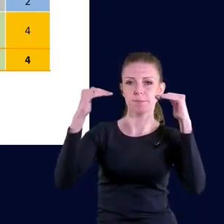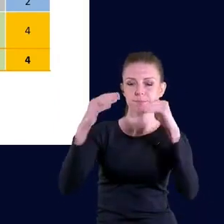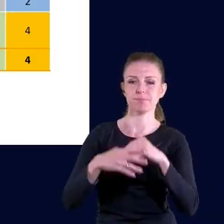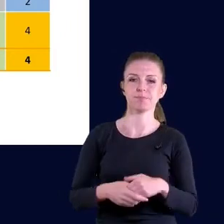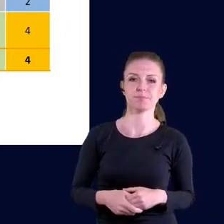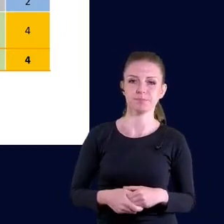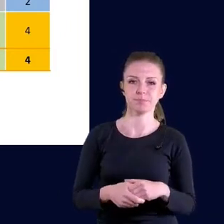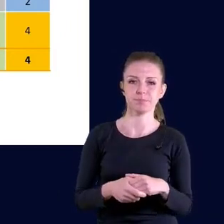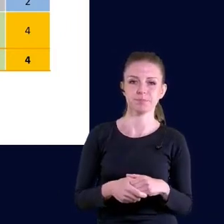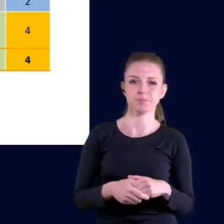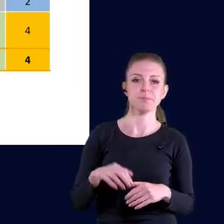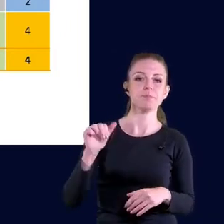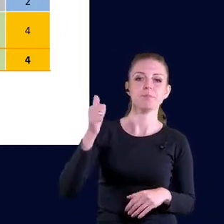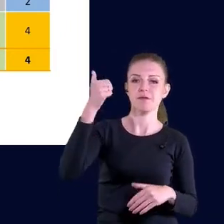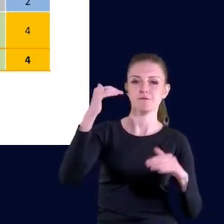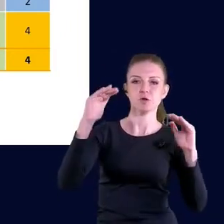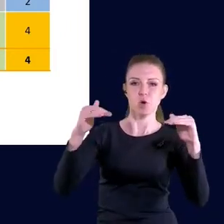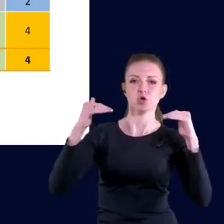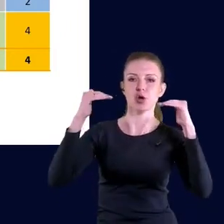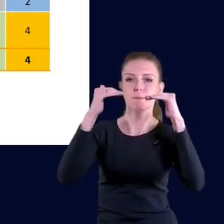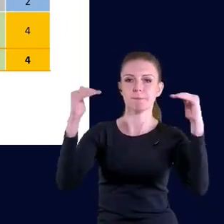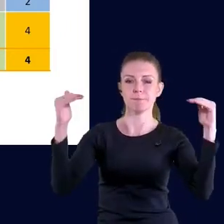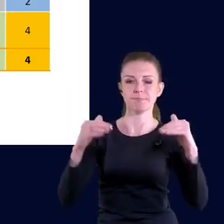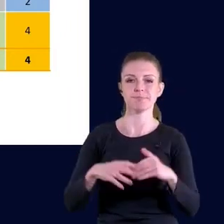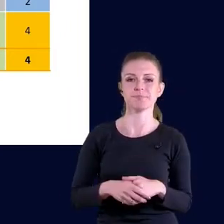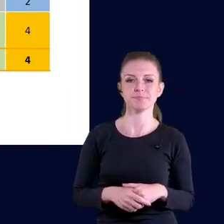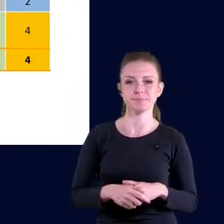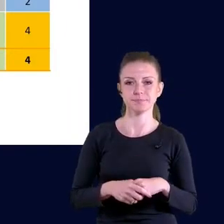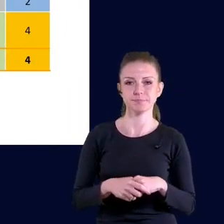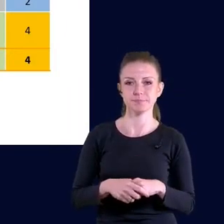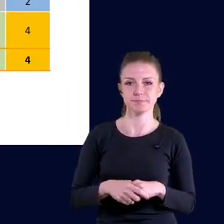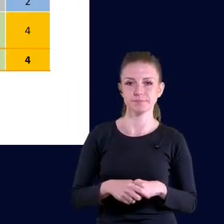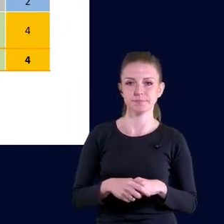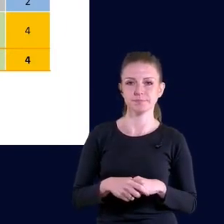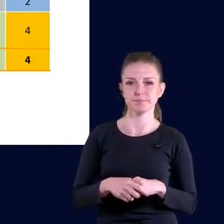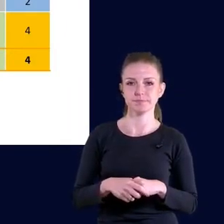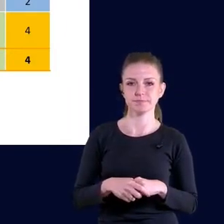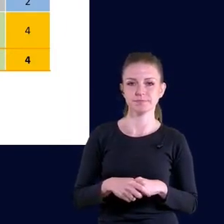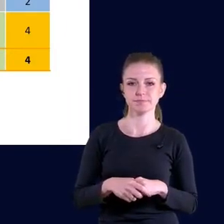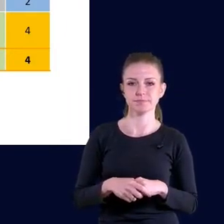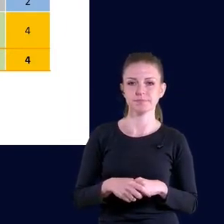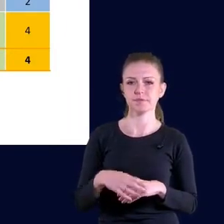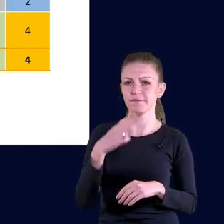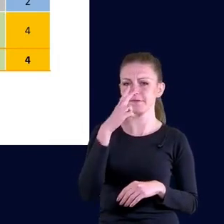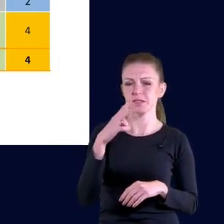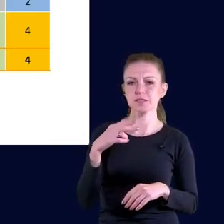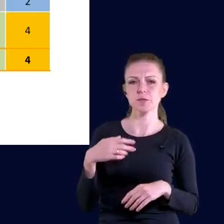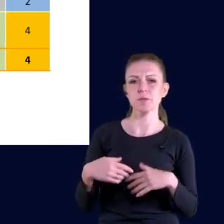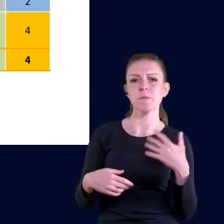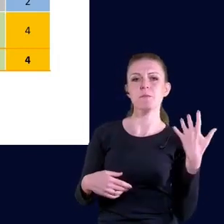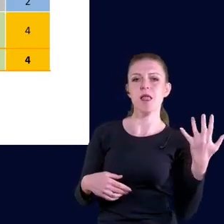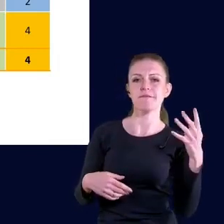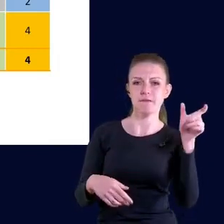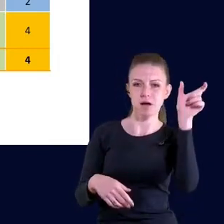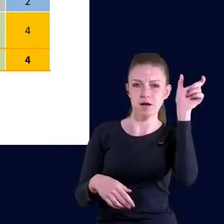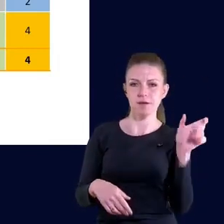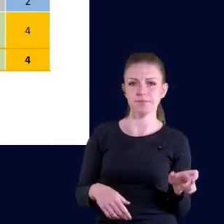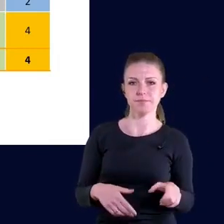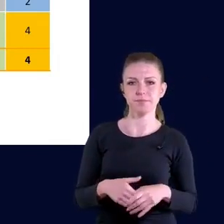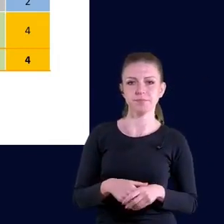poziomie pierwszym dane obszary otwartej nauki które są wypisane w lewej kolumnie pierwszej